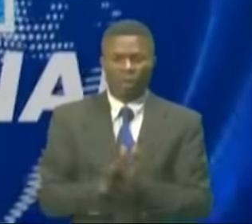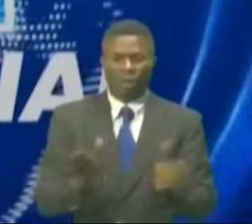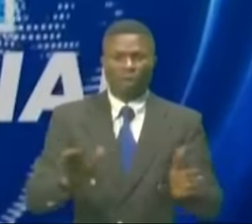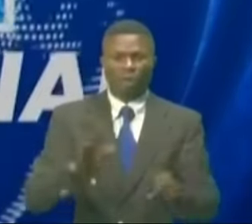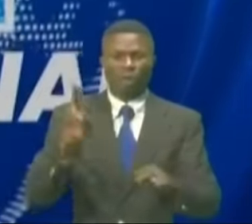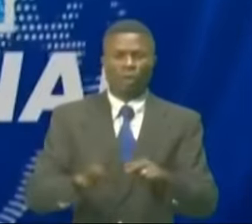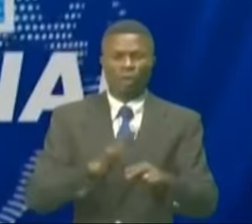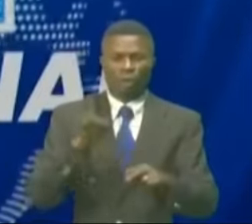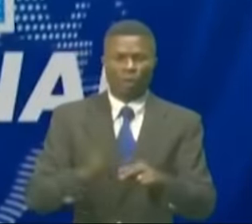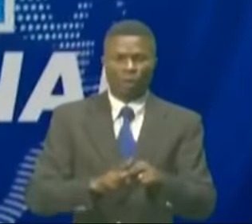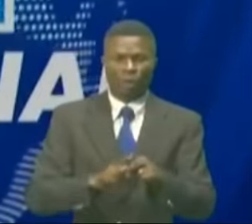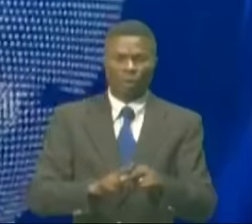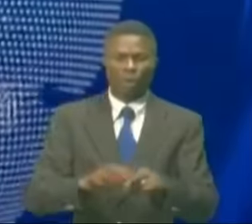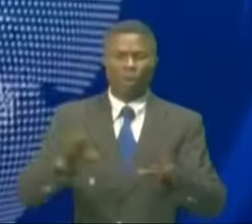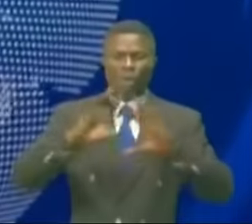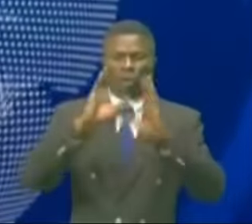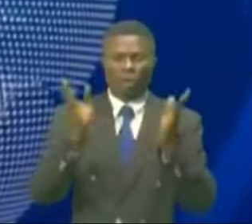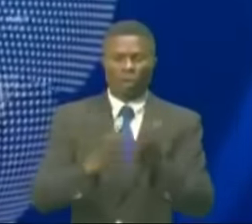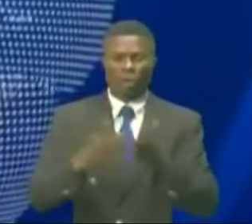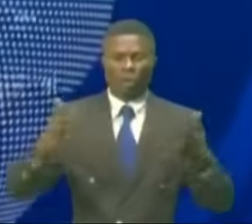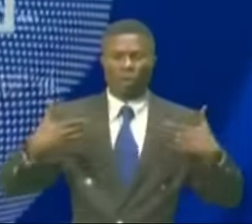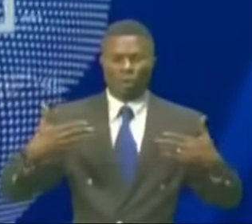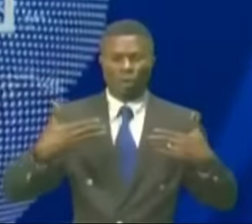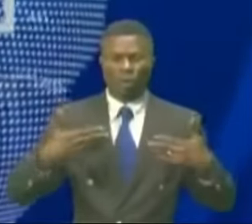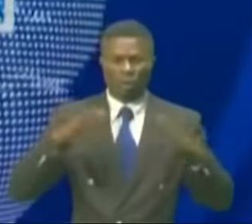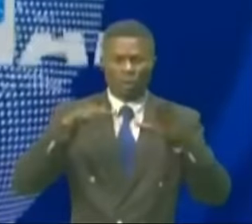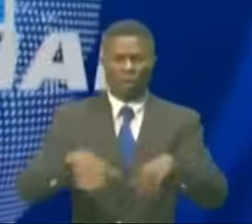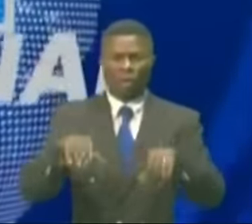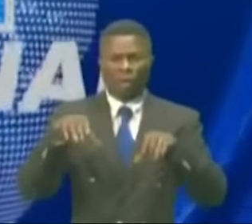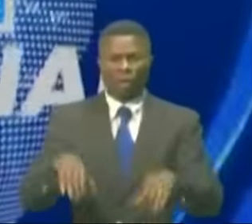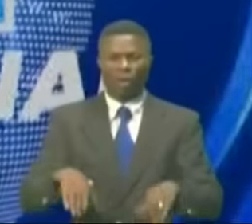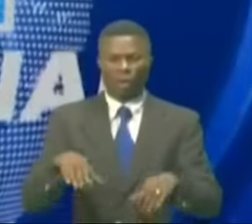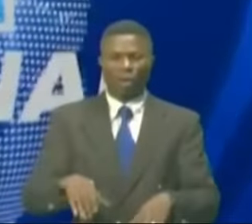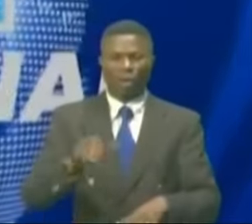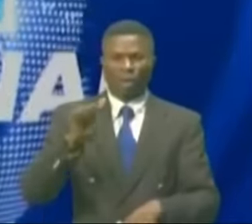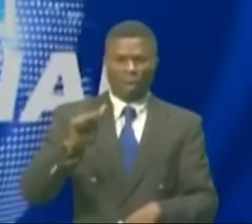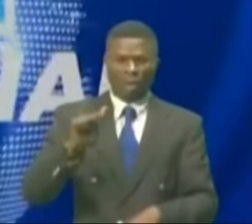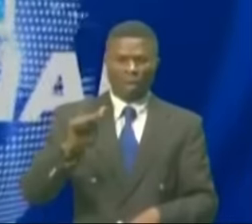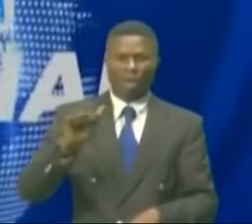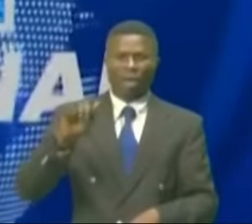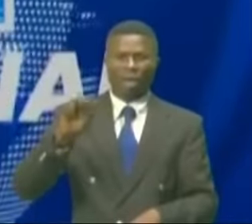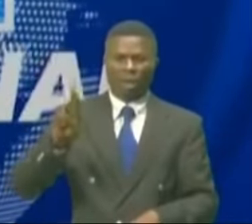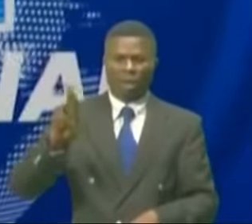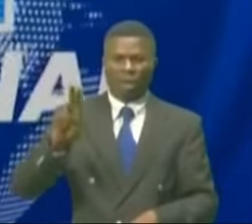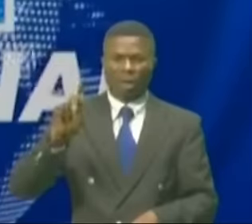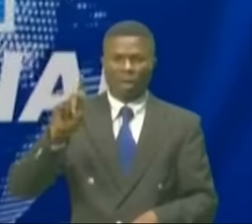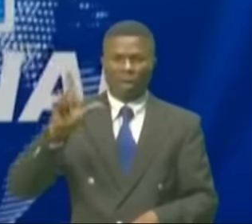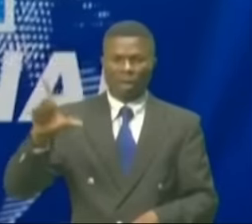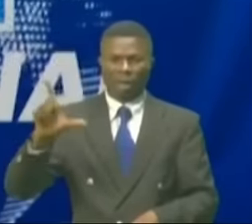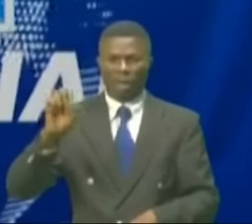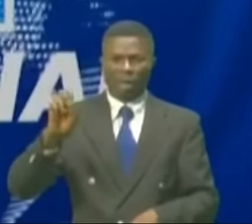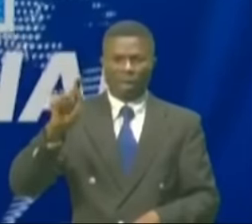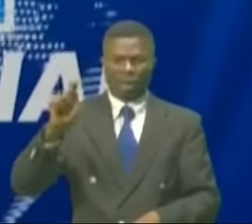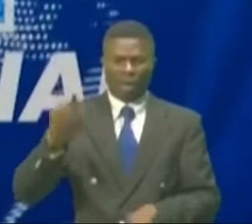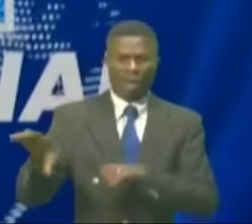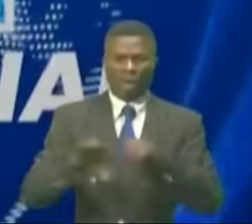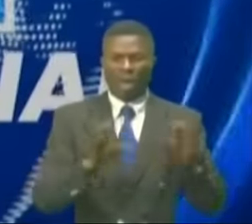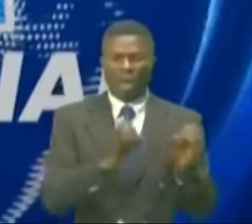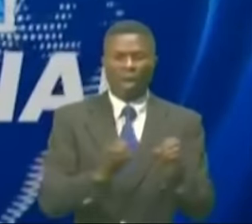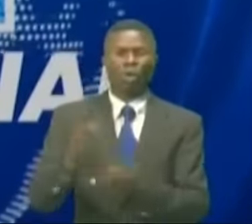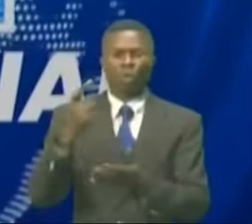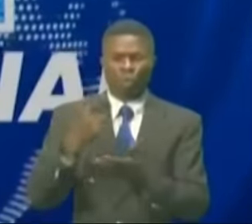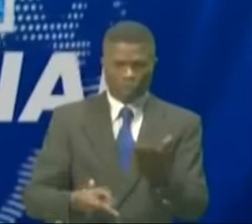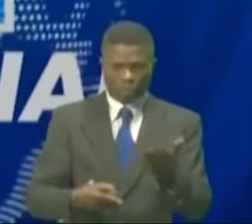exécutif de la Commission climat du bassin du Congo, Arlette Soudan. Au menu, les activités qui seront